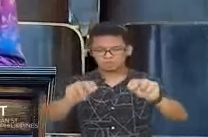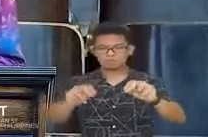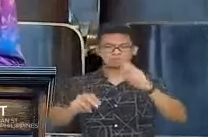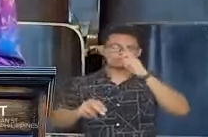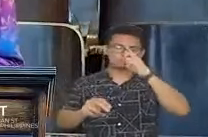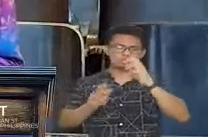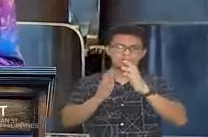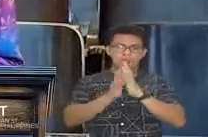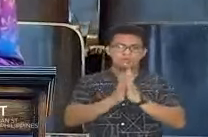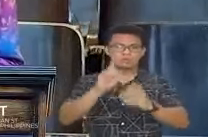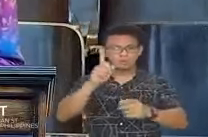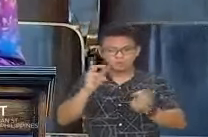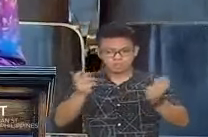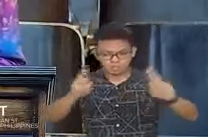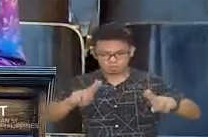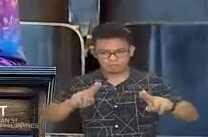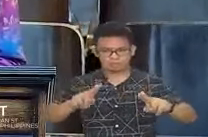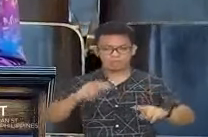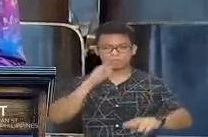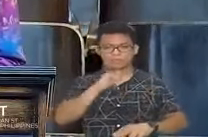di ay ni mo na.